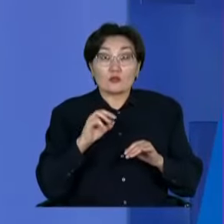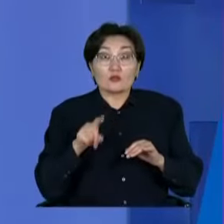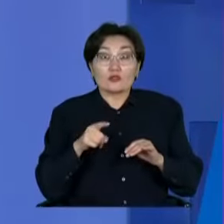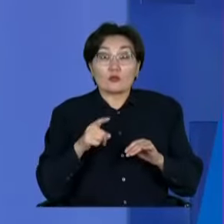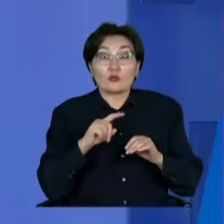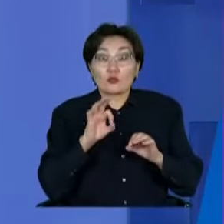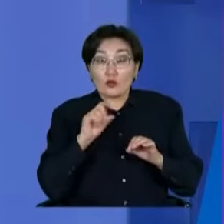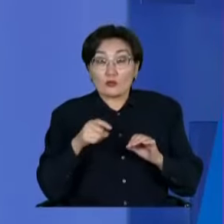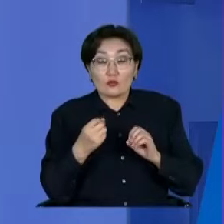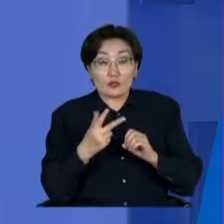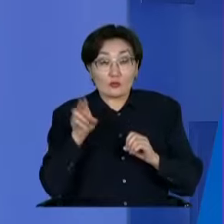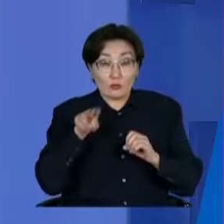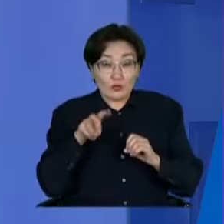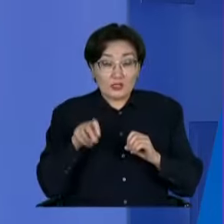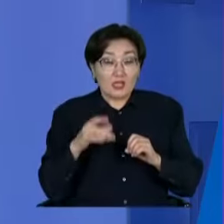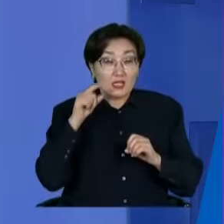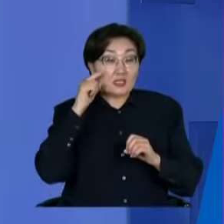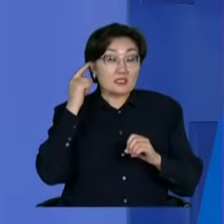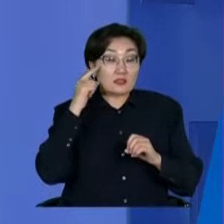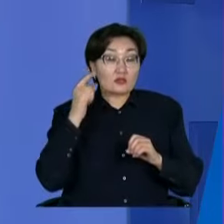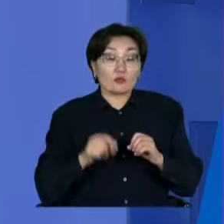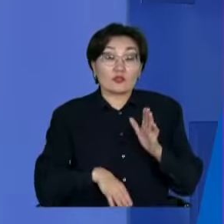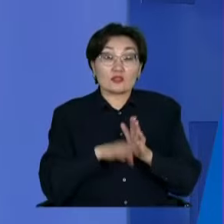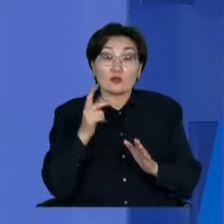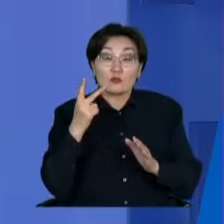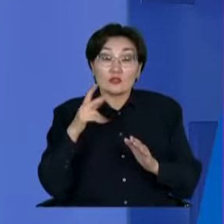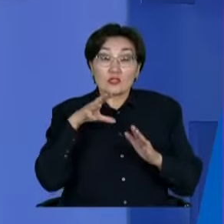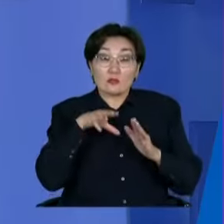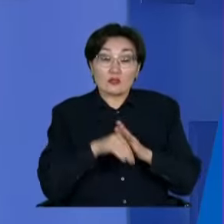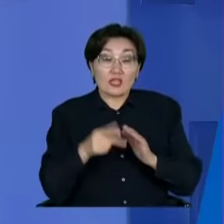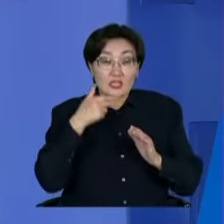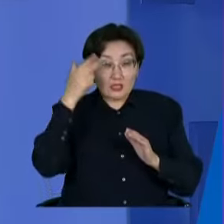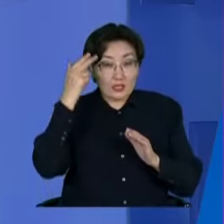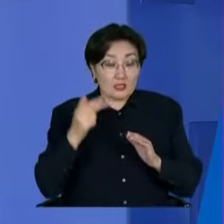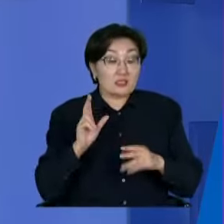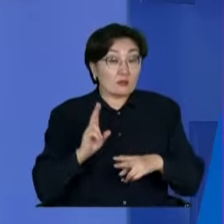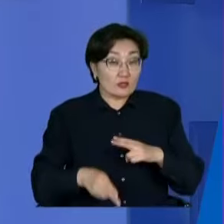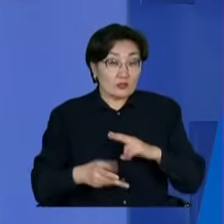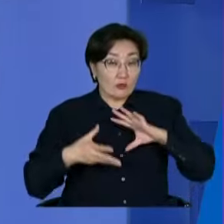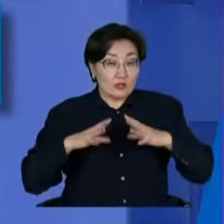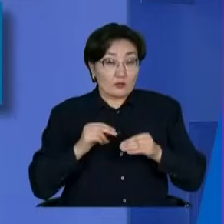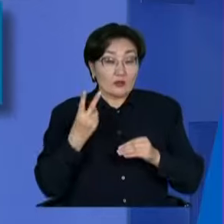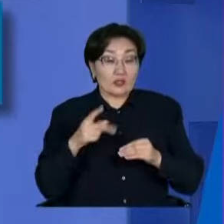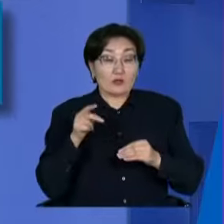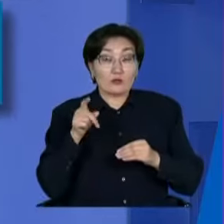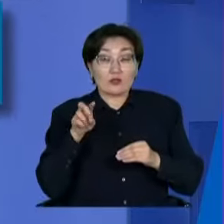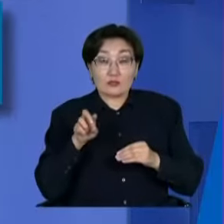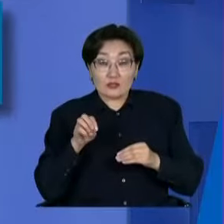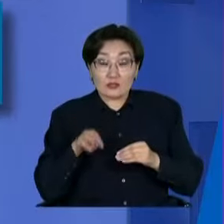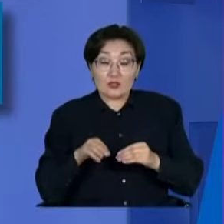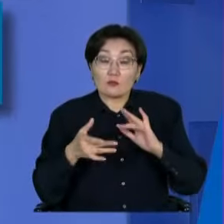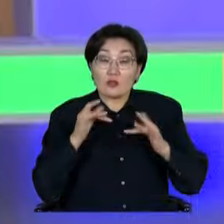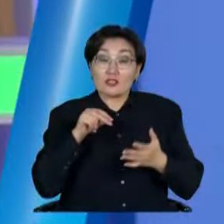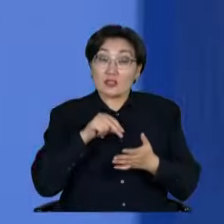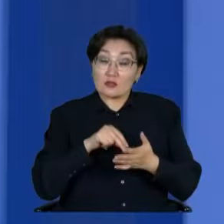0,13 доллар, одан кейін Қырғызстан, ал үздік үштікті Италия түйіндейді. Жалпы алғанда 20 гигабайт интернет трафик